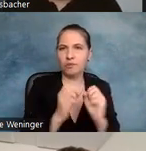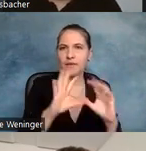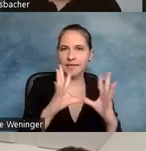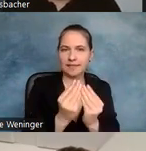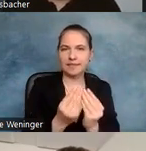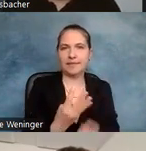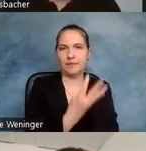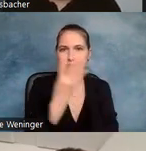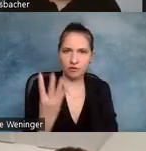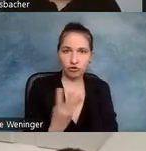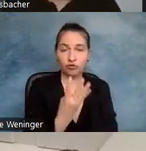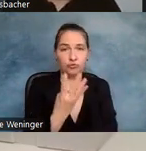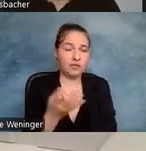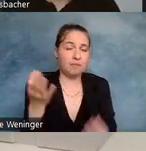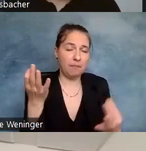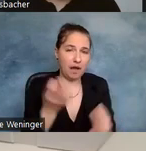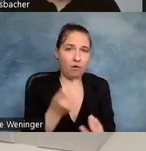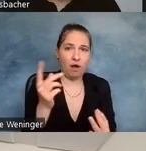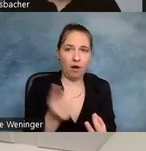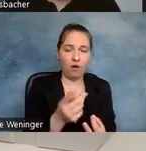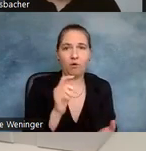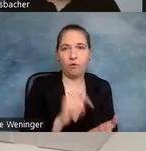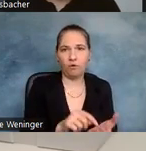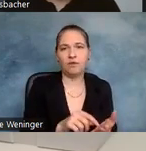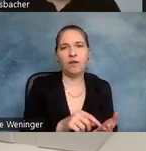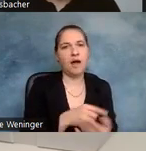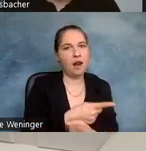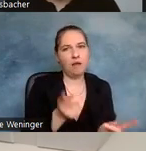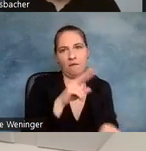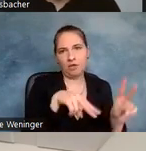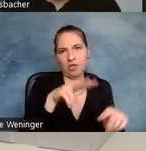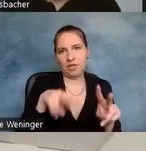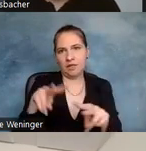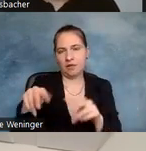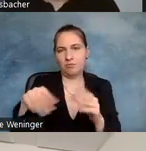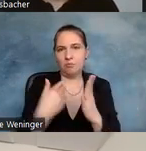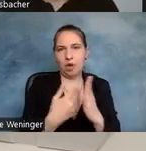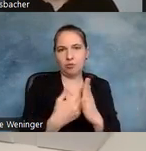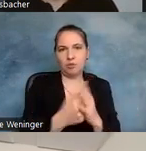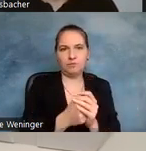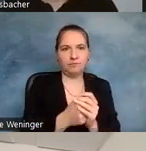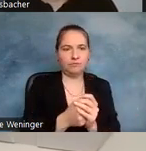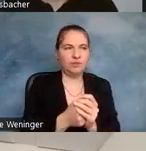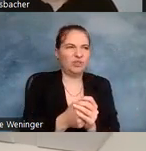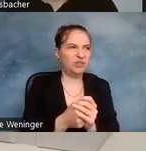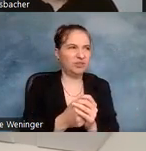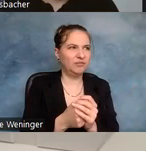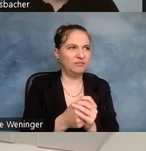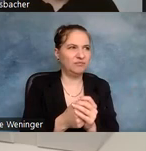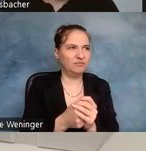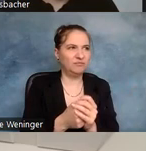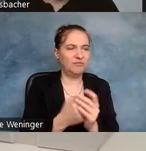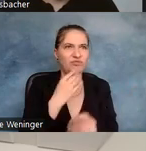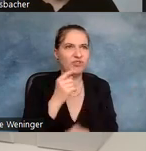4 Stunden. Die sind auch notwendig, weil man da die verschiedenen Beispiele auch zeigt. Oh, ich würde jetzt nichts Falsches sagen wollen, aber ich glaube, das kann je